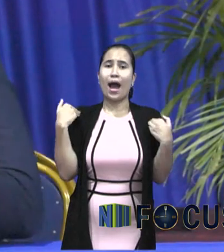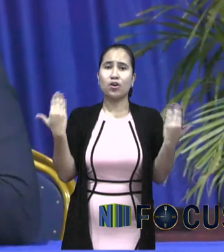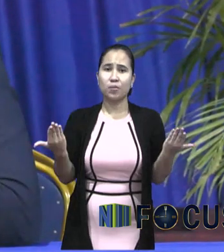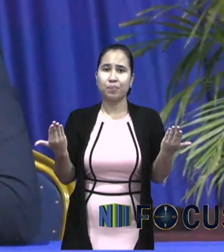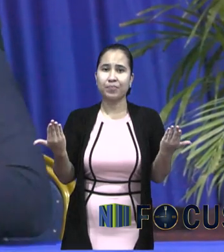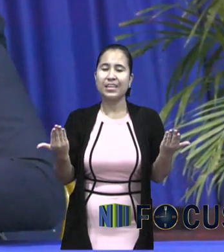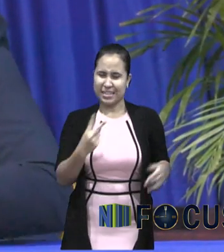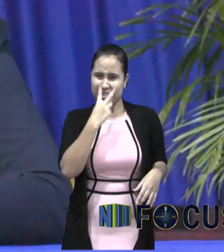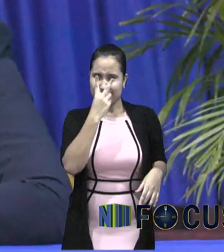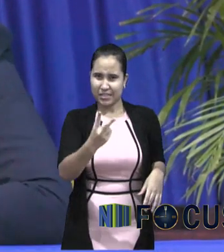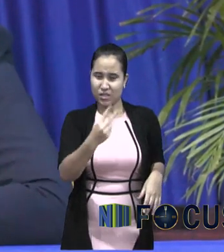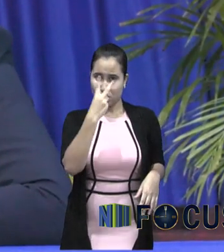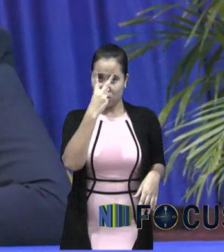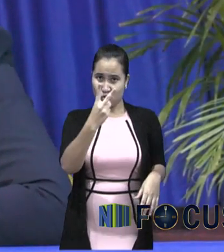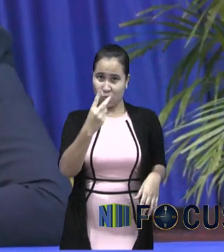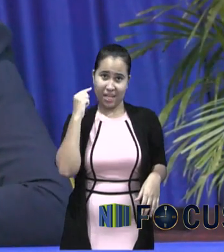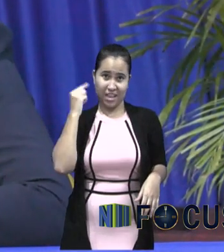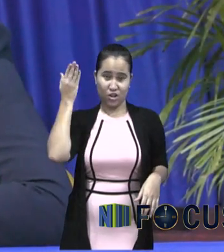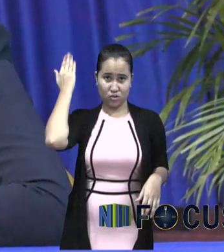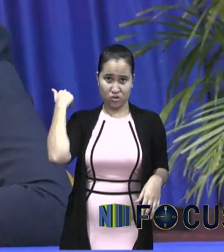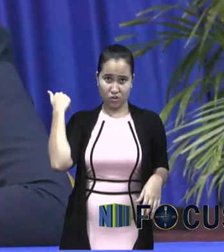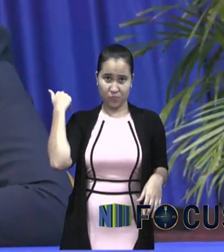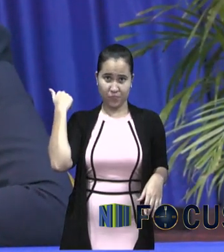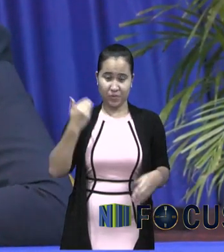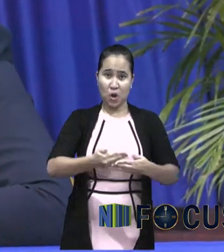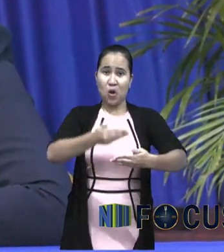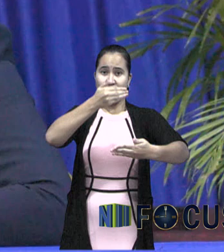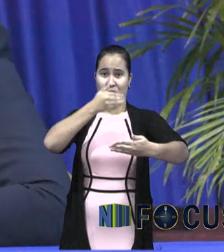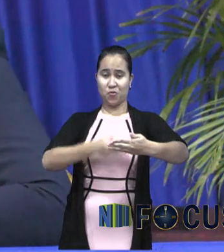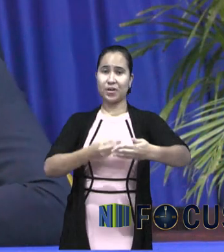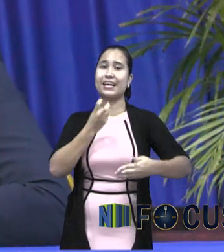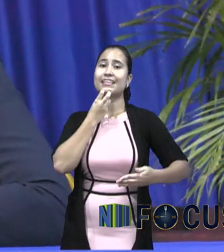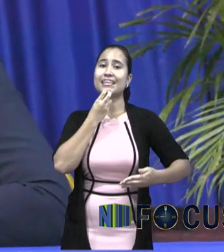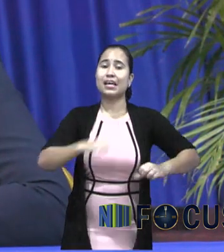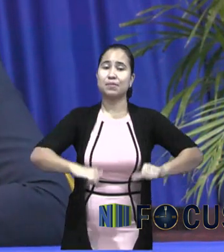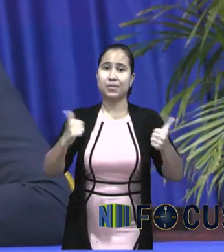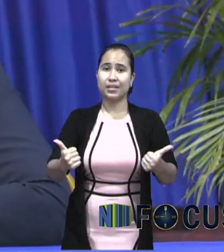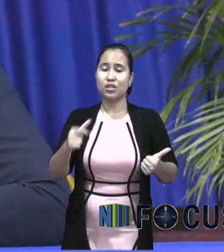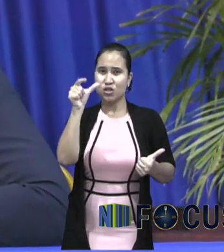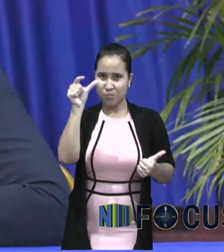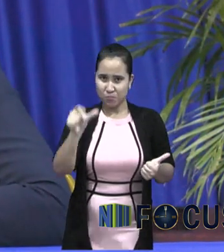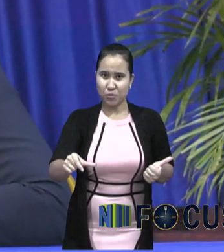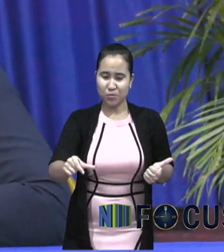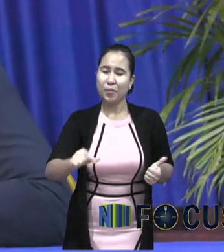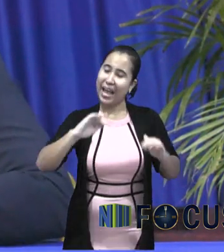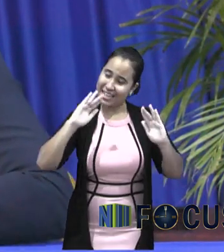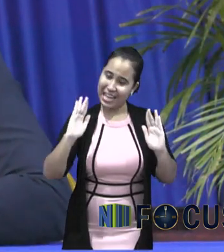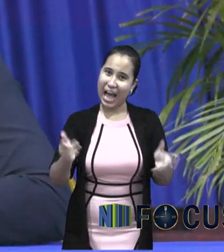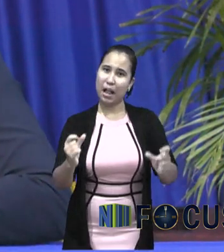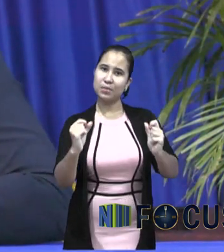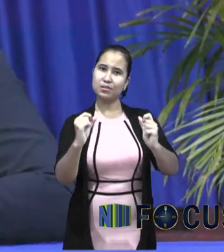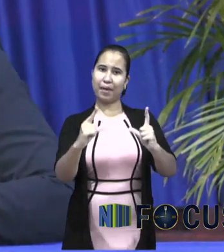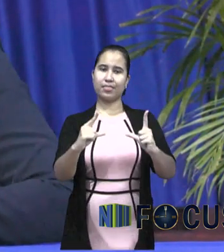Omdat is gebleken dat 2 dagen terug, voordat de klachten starten, de persoon besmettelijk is.